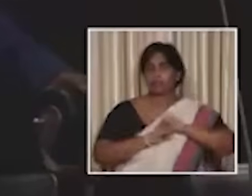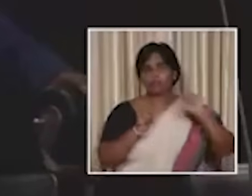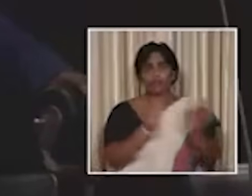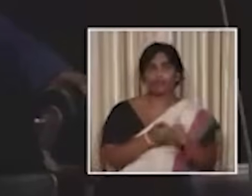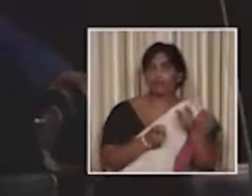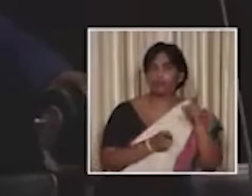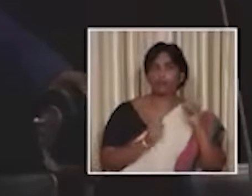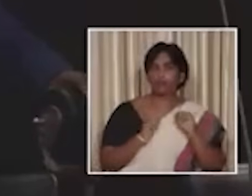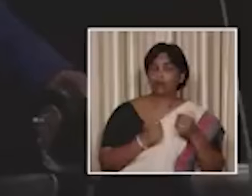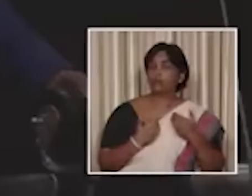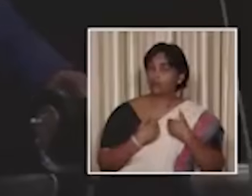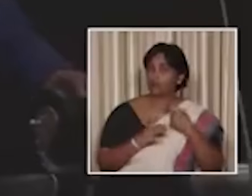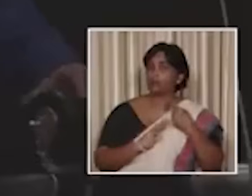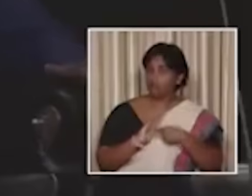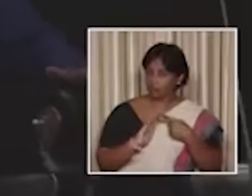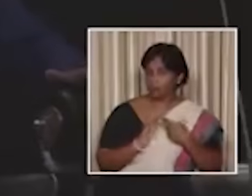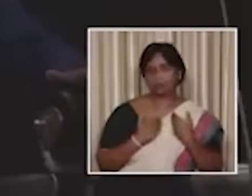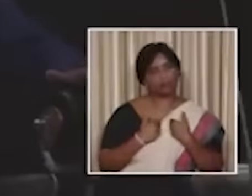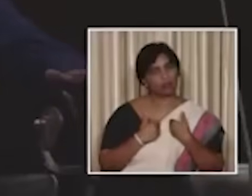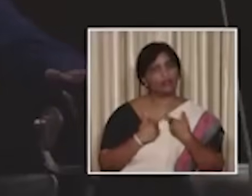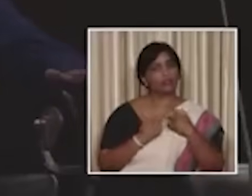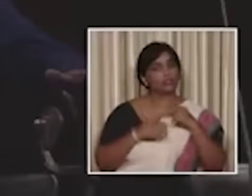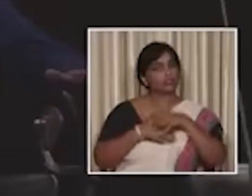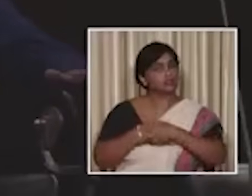national life. There was no other way.